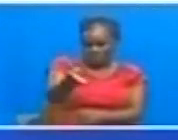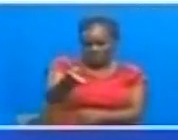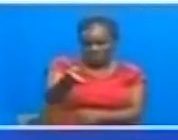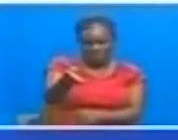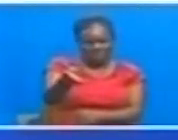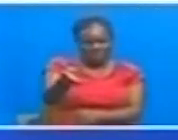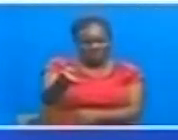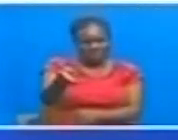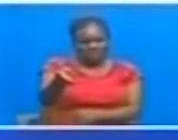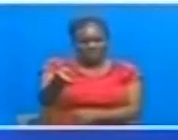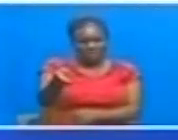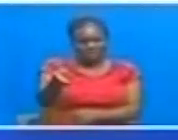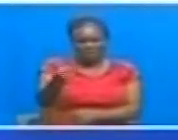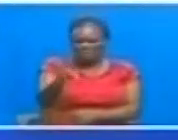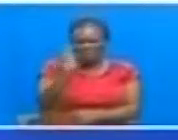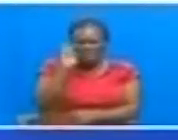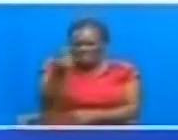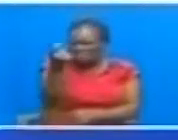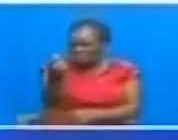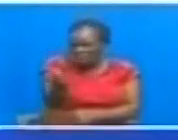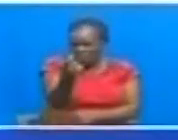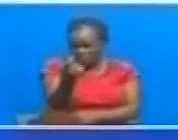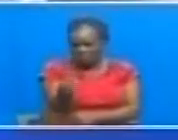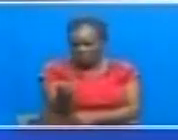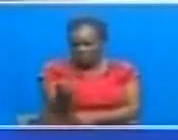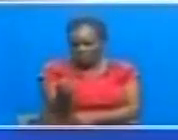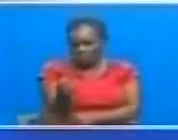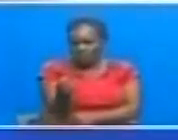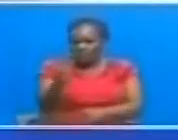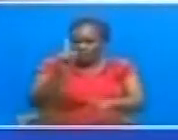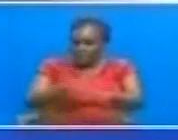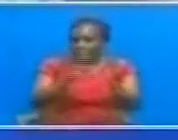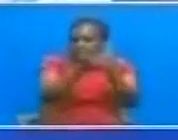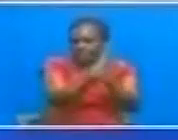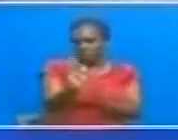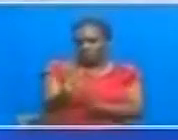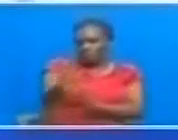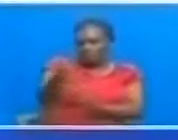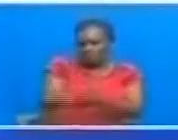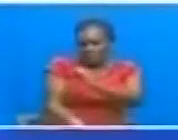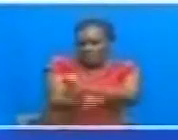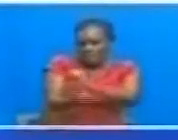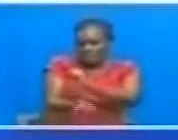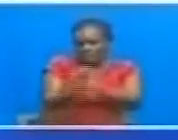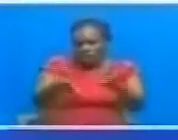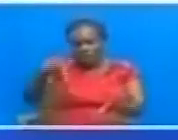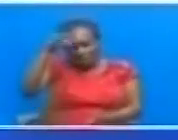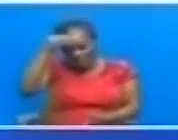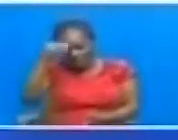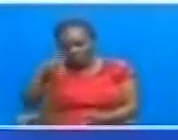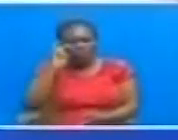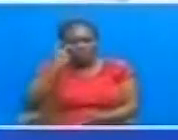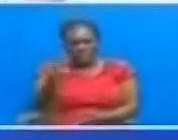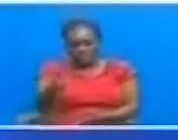ndugu, mwingine akamuona ni mdogo hata zaidi. Unaona? Kwa hivyo katika ujuzi wao wa kueleza vile mtu amefundishwa, anaona